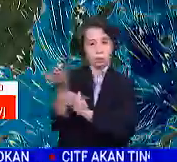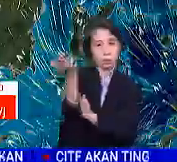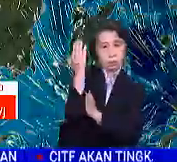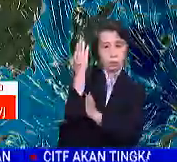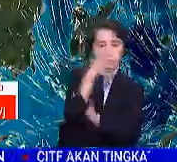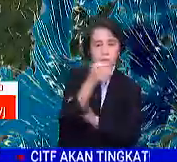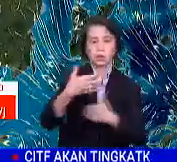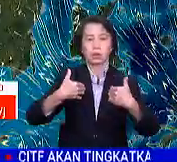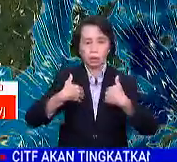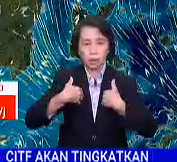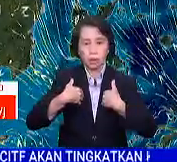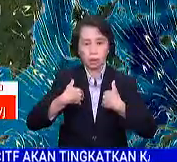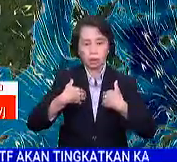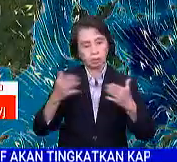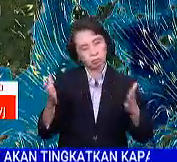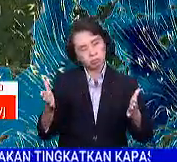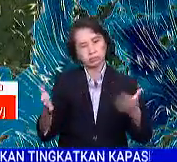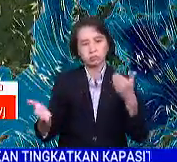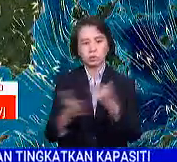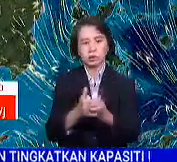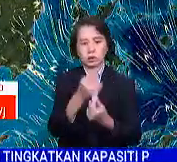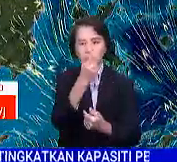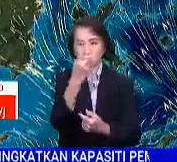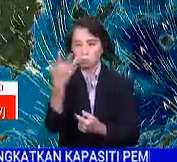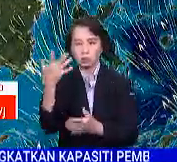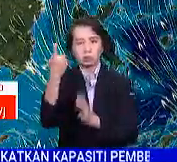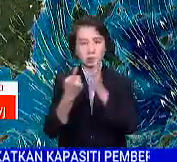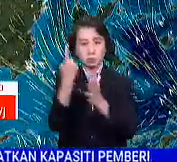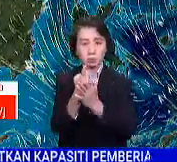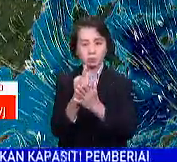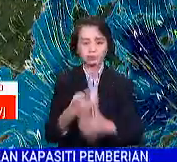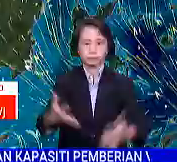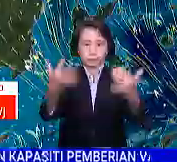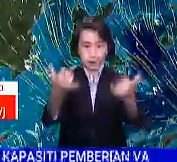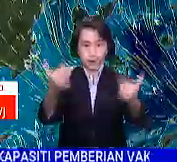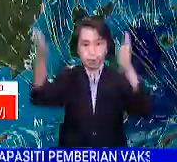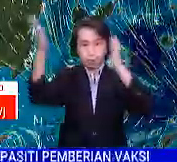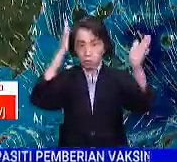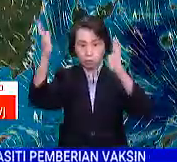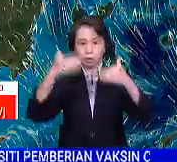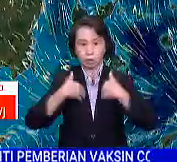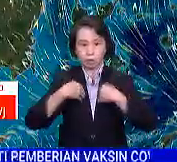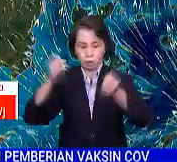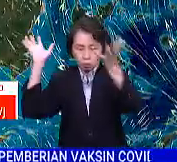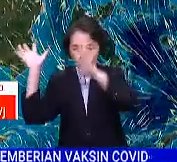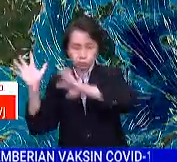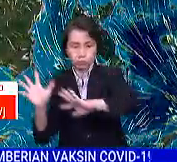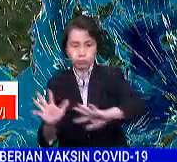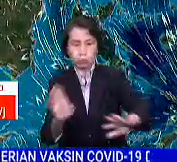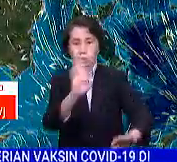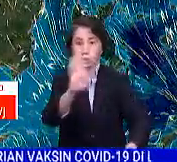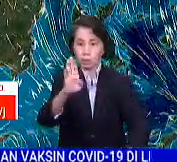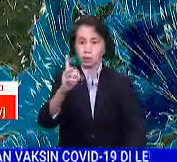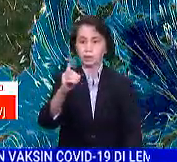dan mempunyai jangka hayat sehingga beberapa jam. Baiklah, pada ketika ini negara kita masih lagi menerima pengaruh angin daripada arah barat